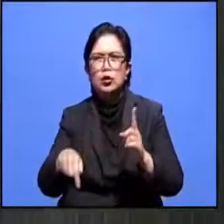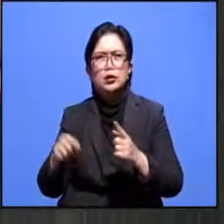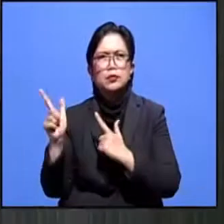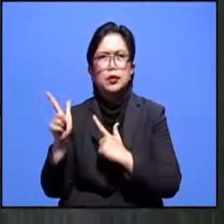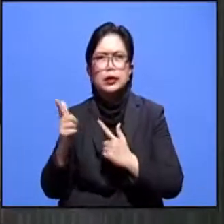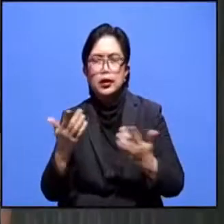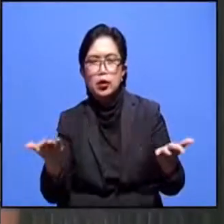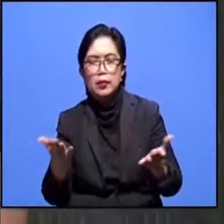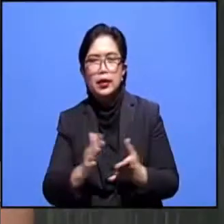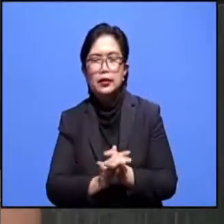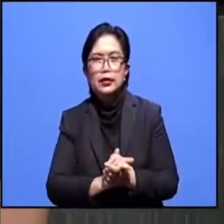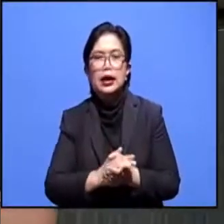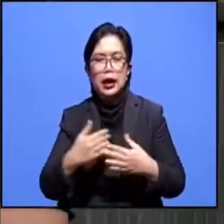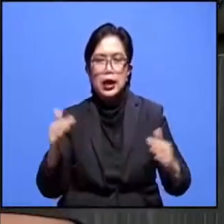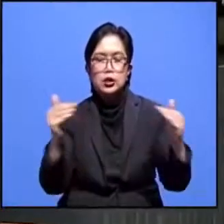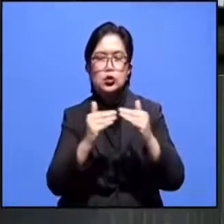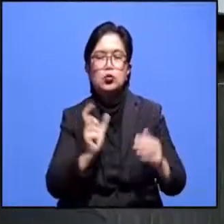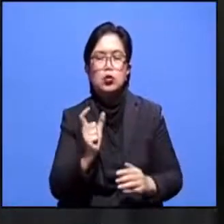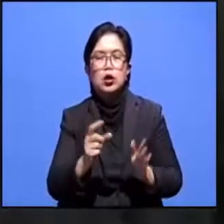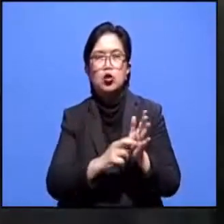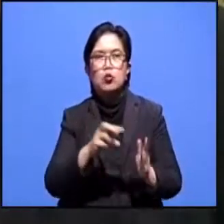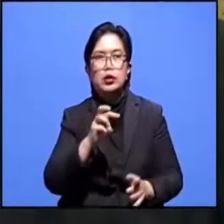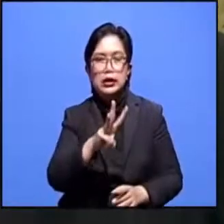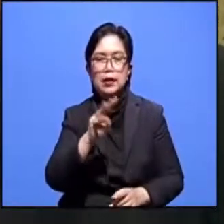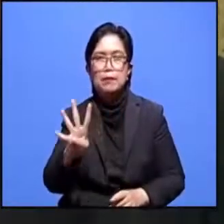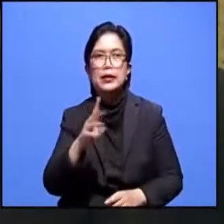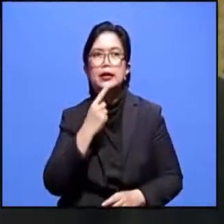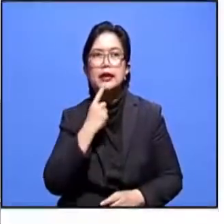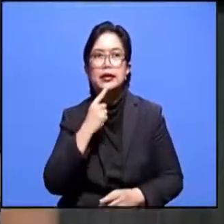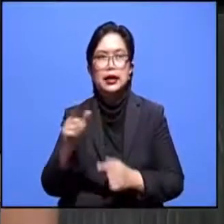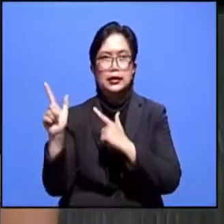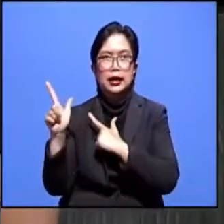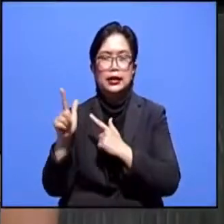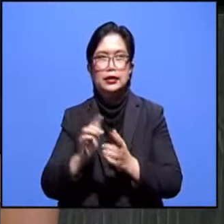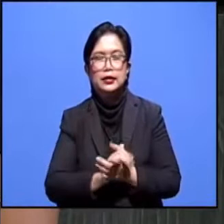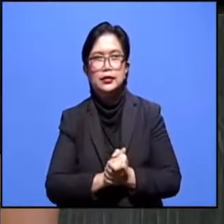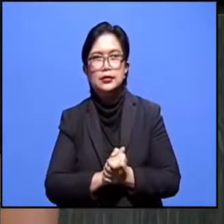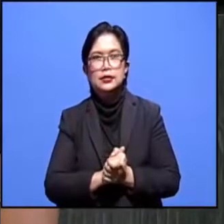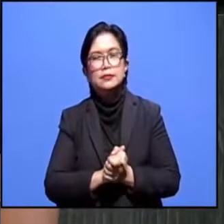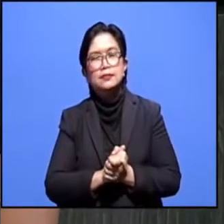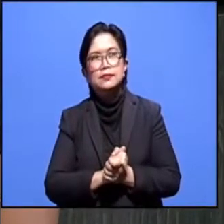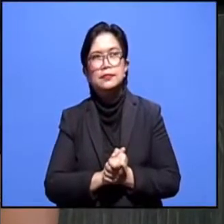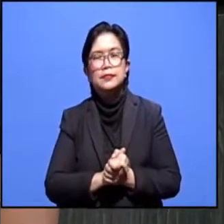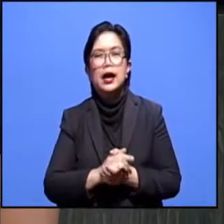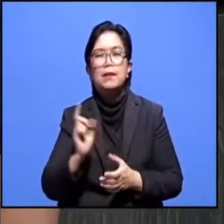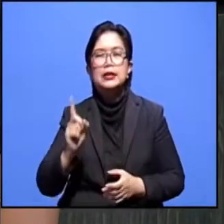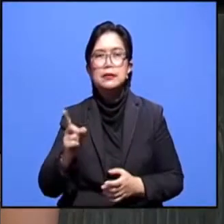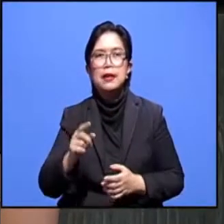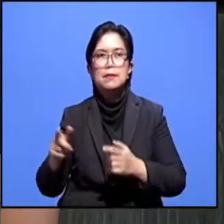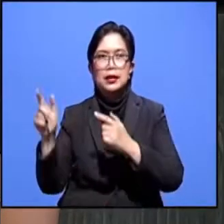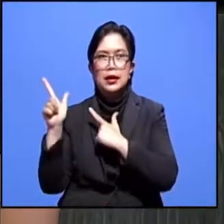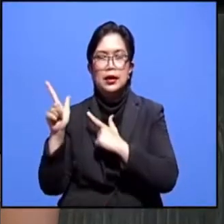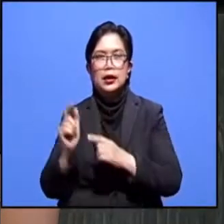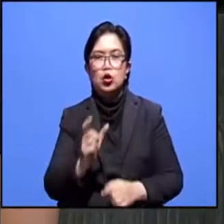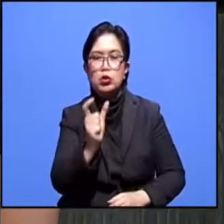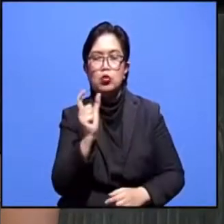militer selain perang sesuai Undang-Undang Nomor 34 tentang TNI. Saya kira tidak ya, karena TNI menurut Undang-Undang